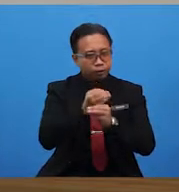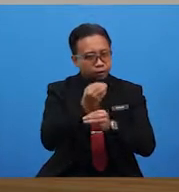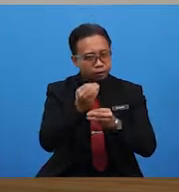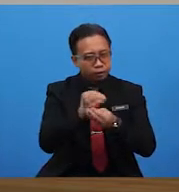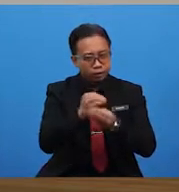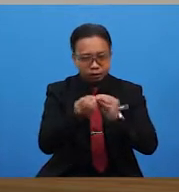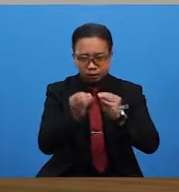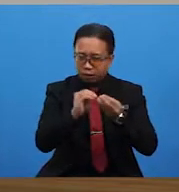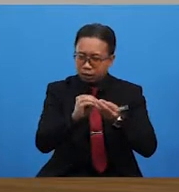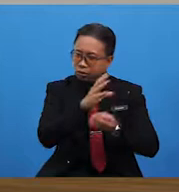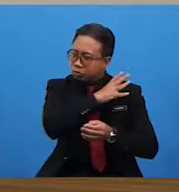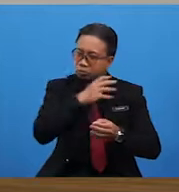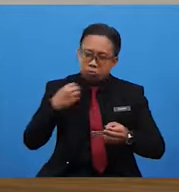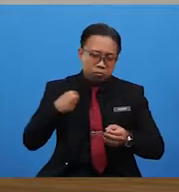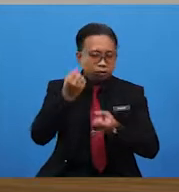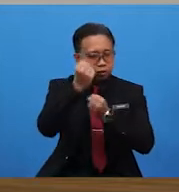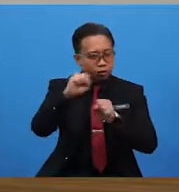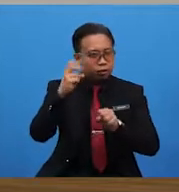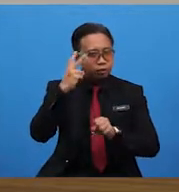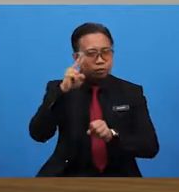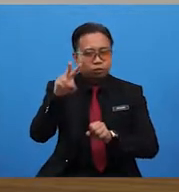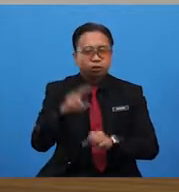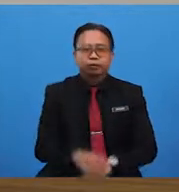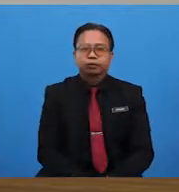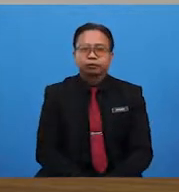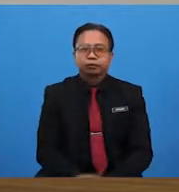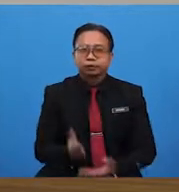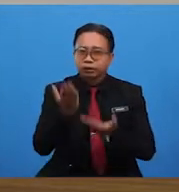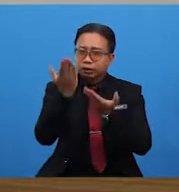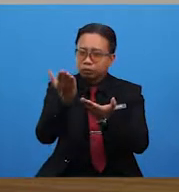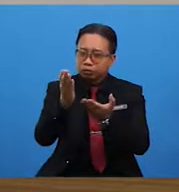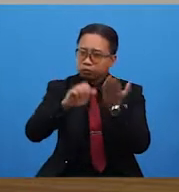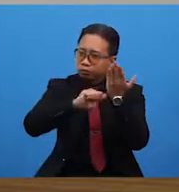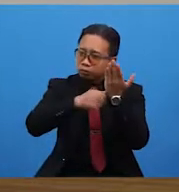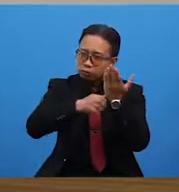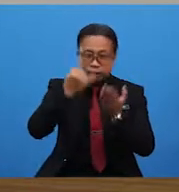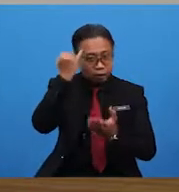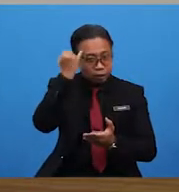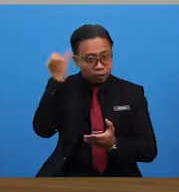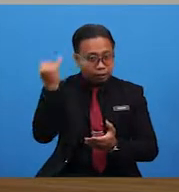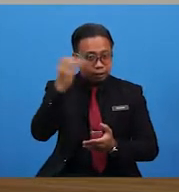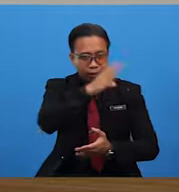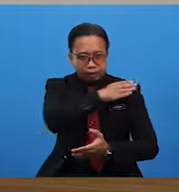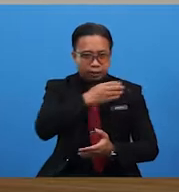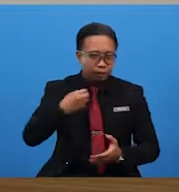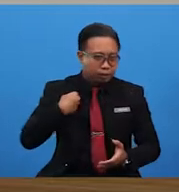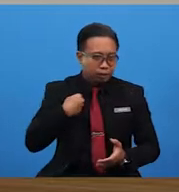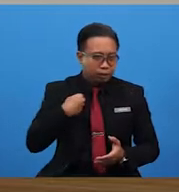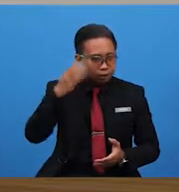dan penyelesaian visual malah mengemukakan keaslian ideal ngejan